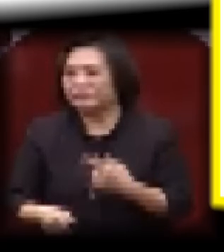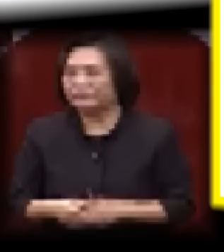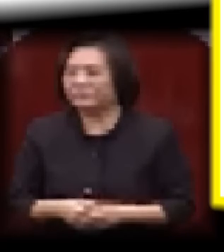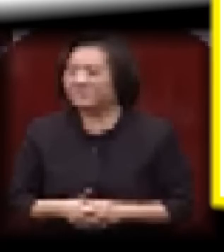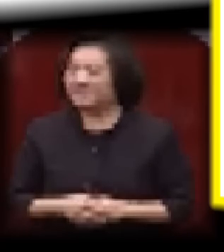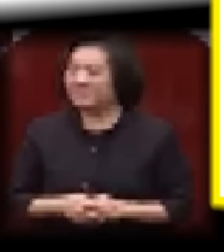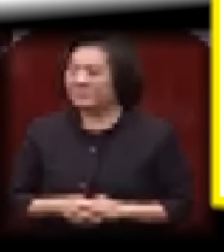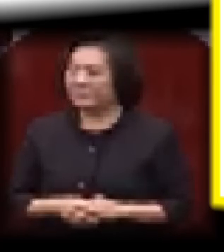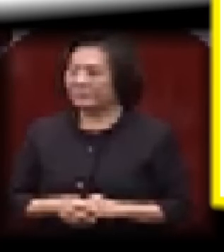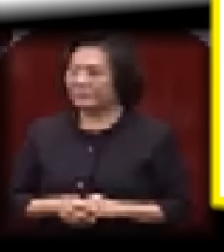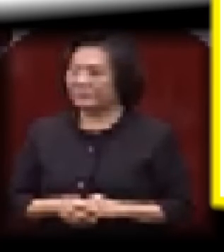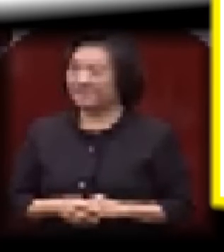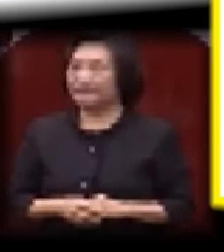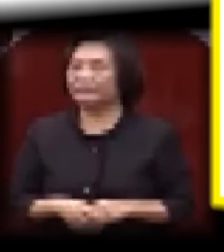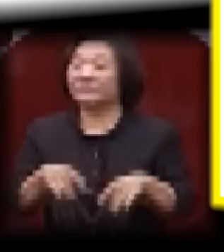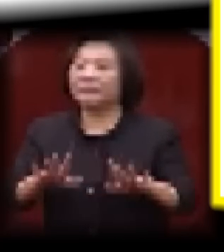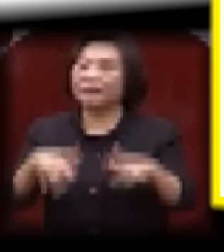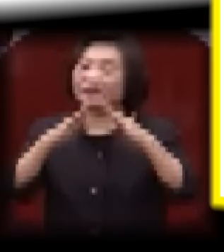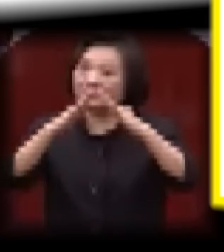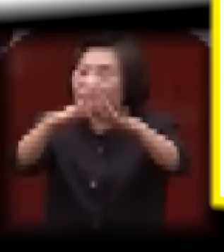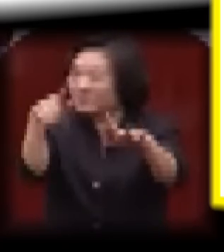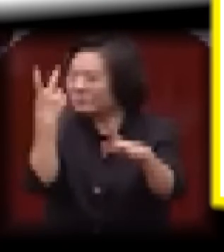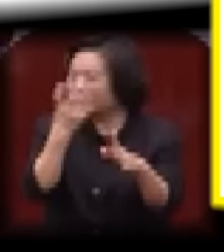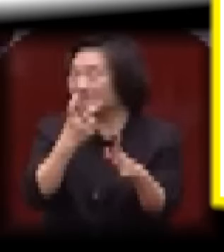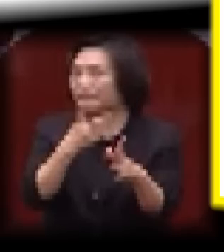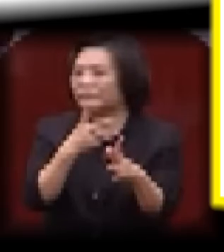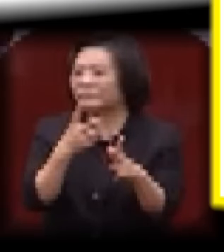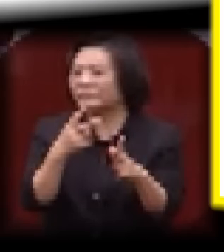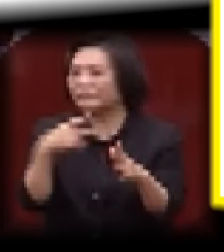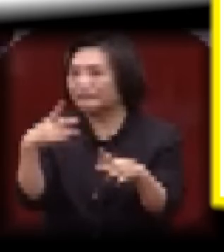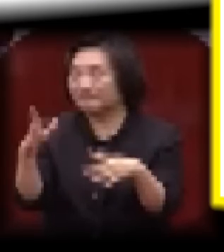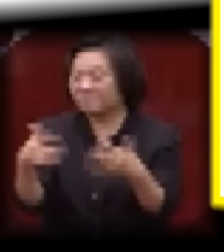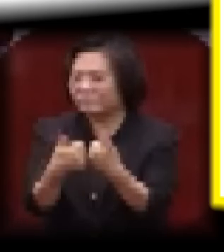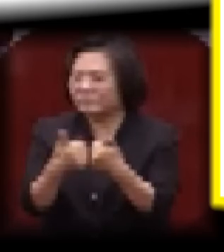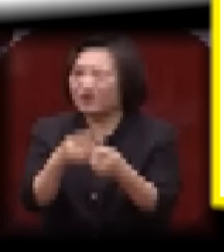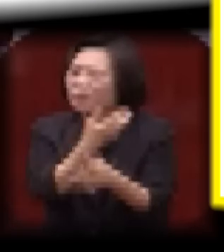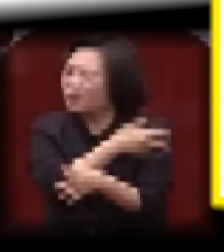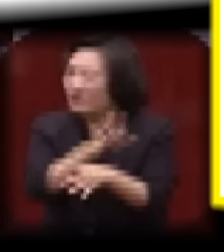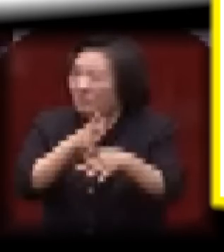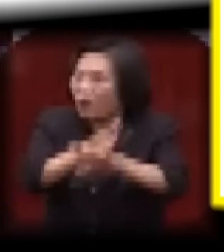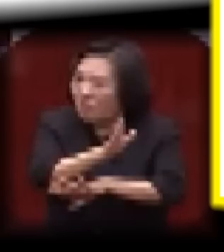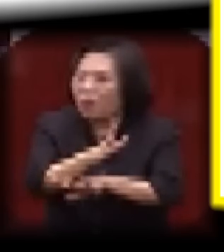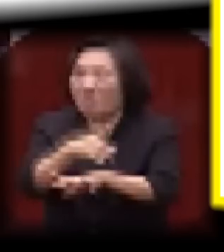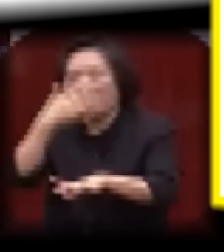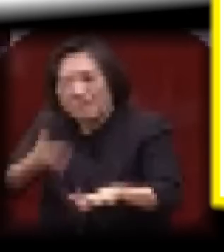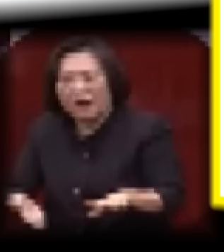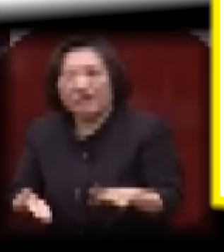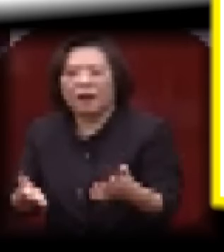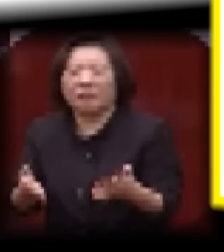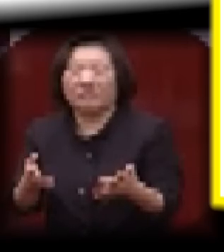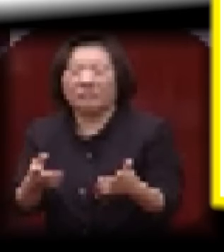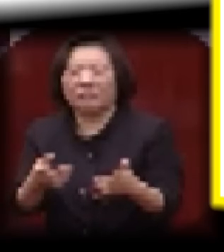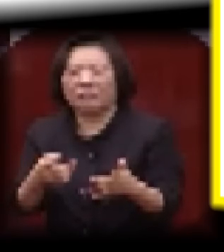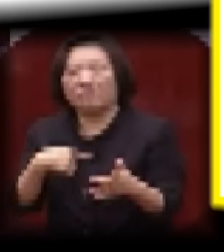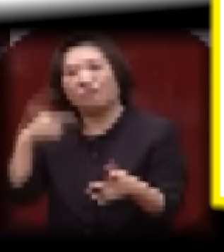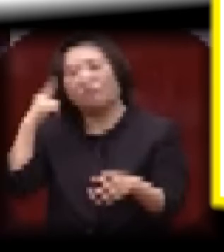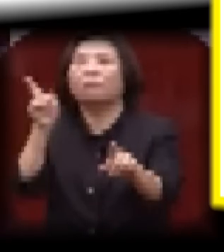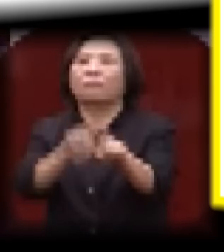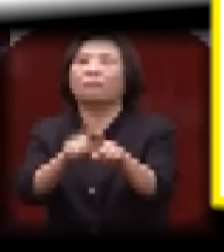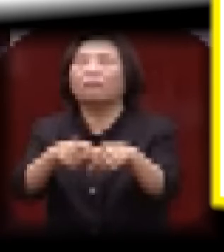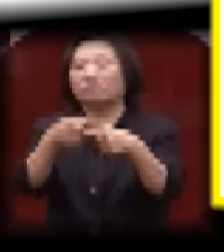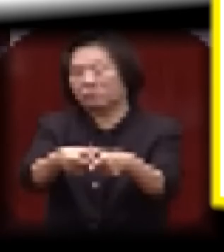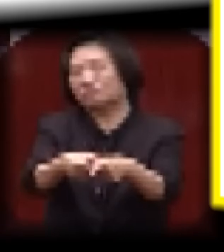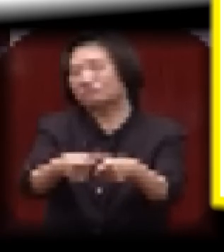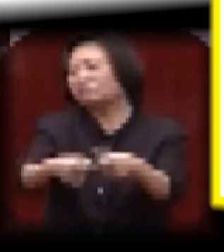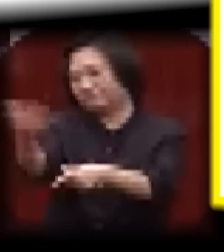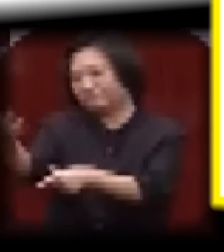的，这个都市设计审议，你知道我也知道不管过不过，争议都很多，所以很简单，公开透明，我们就